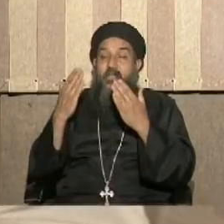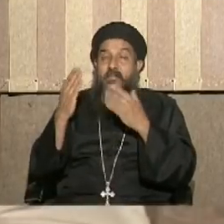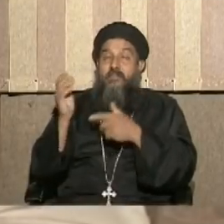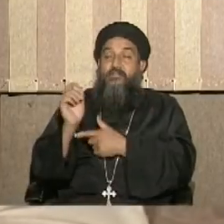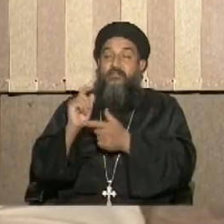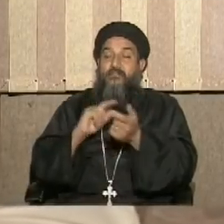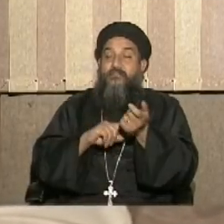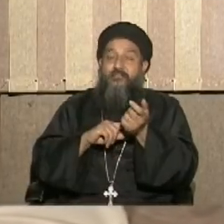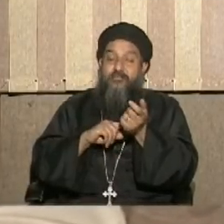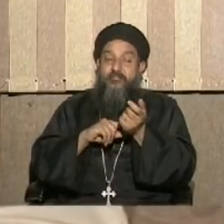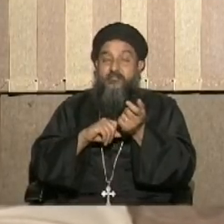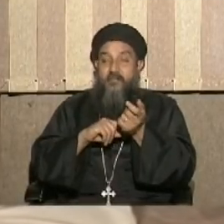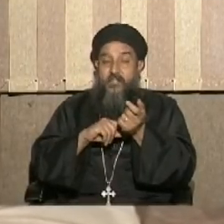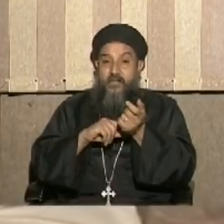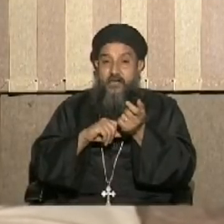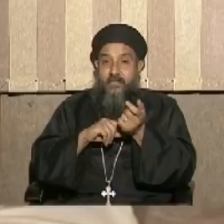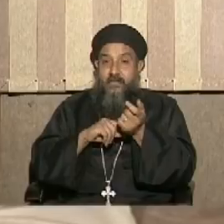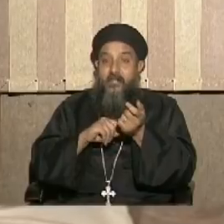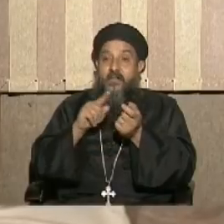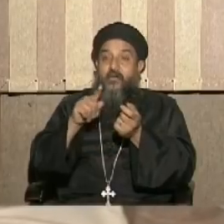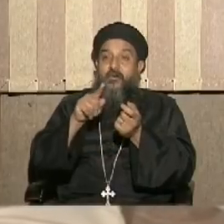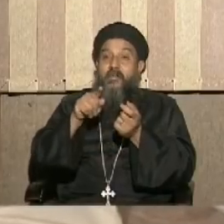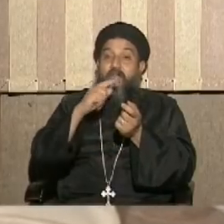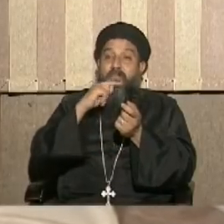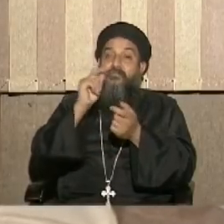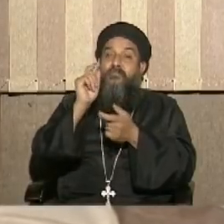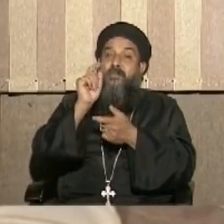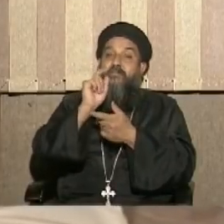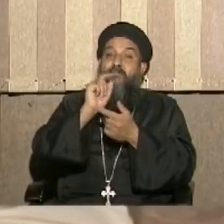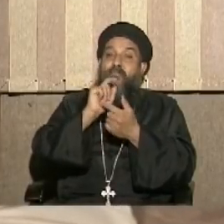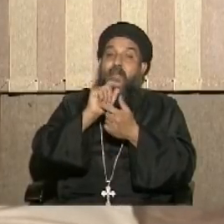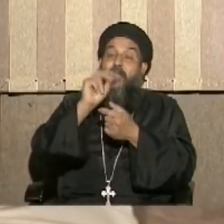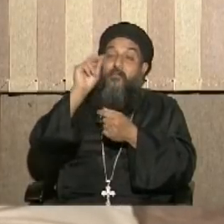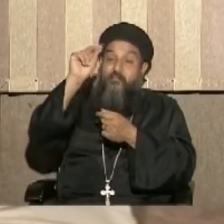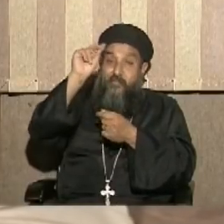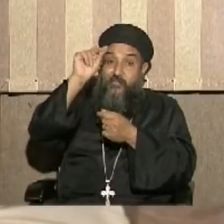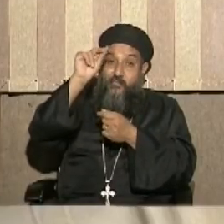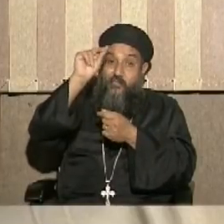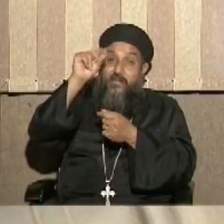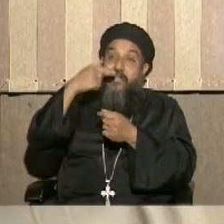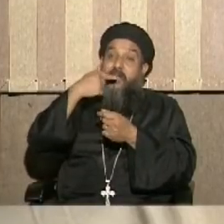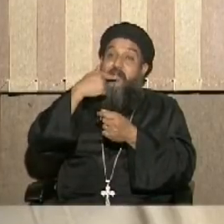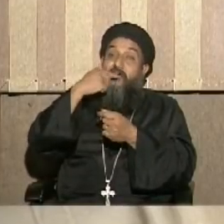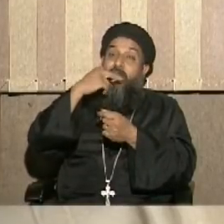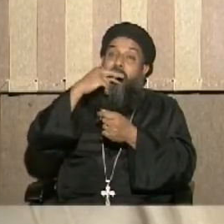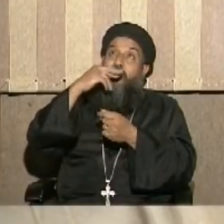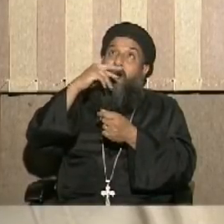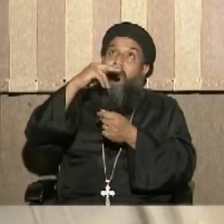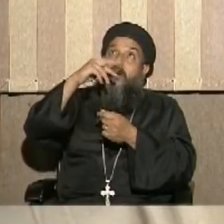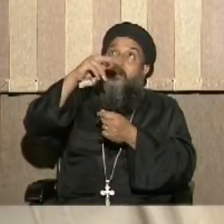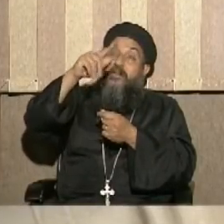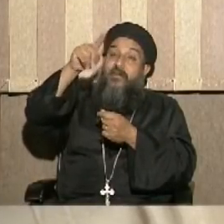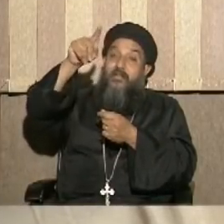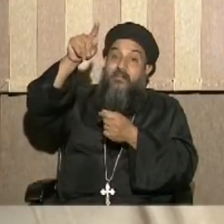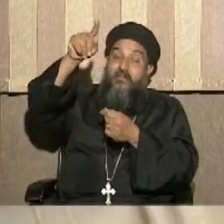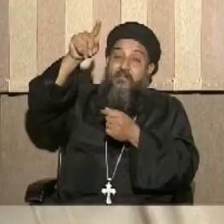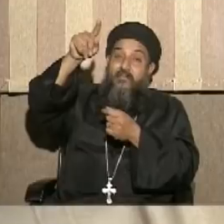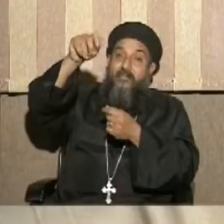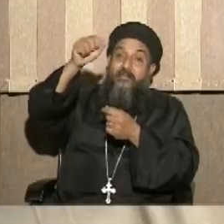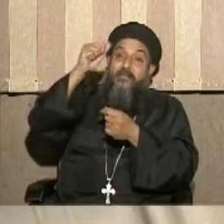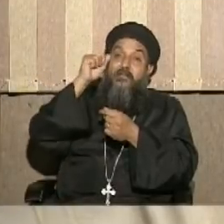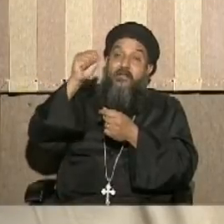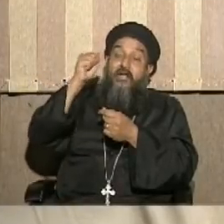وصلتكو حبال من نار شاهد عليها